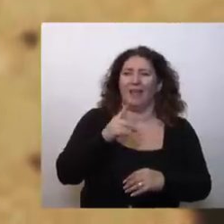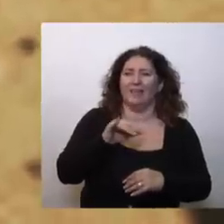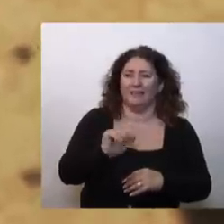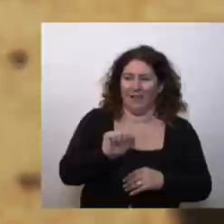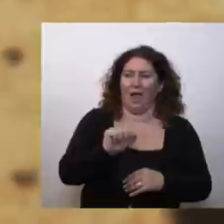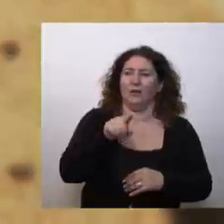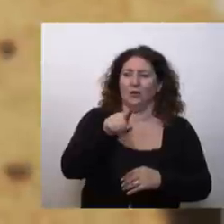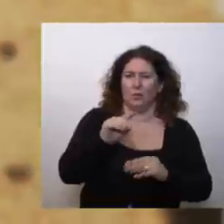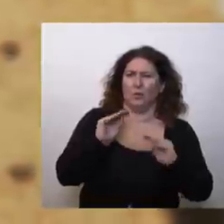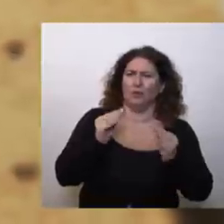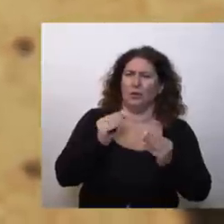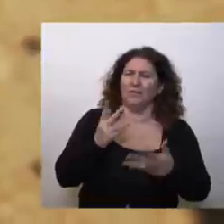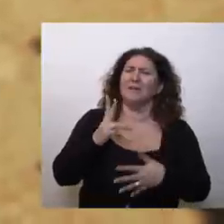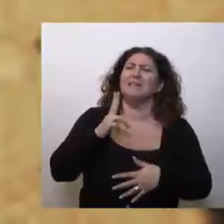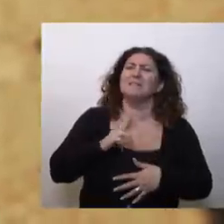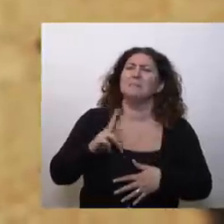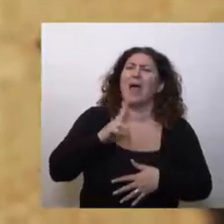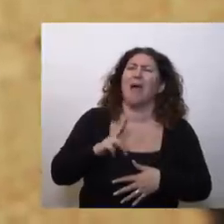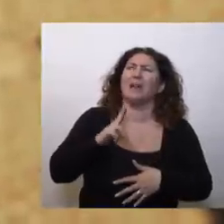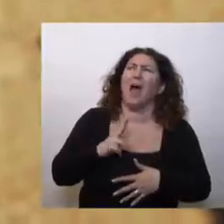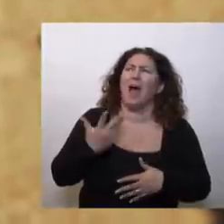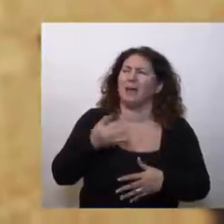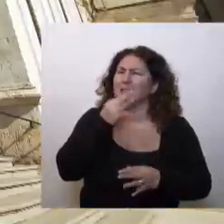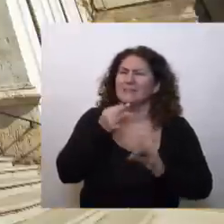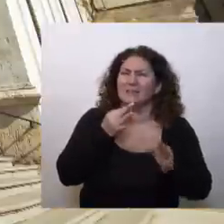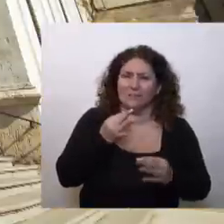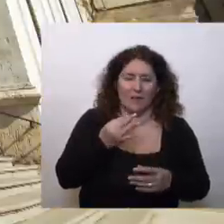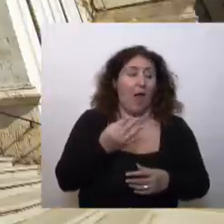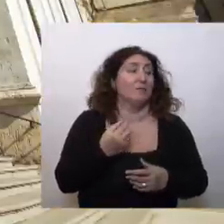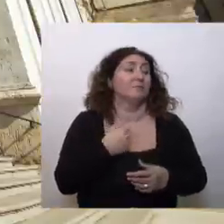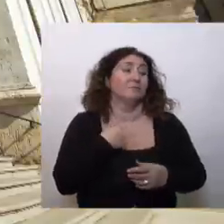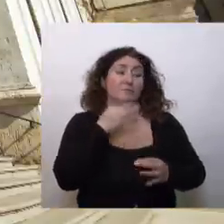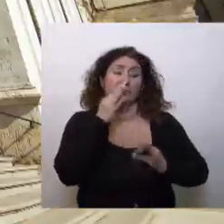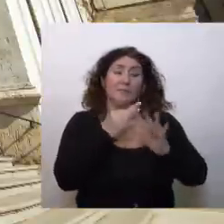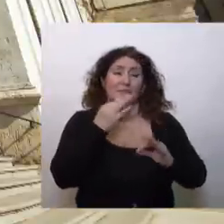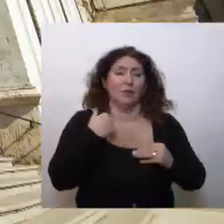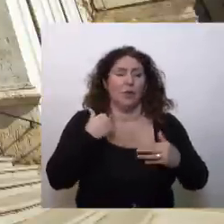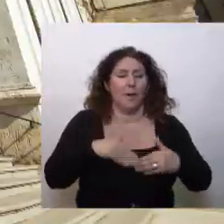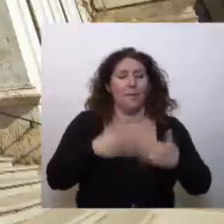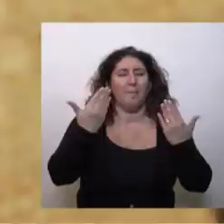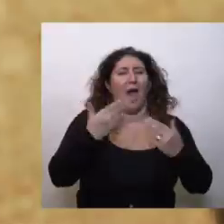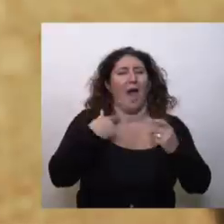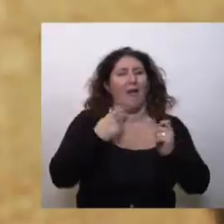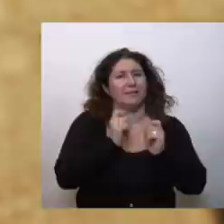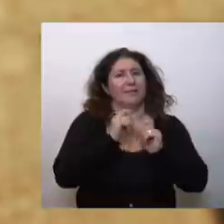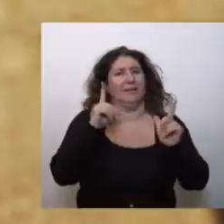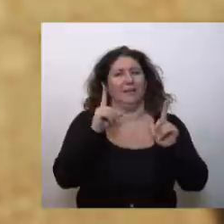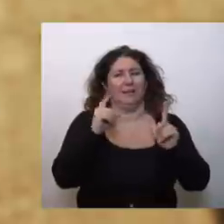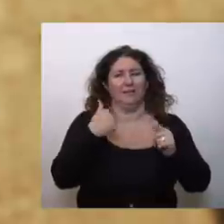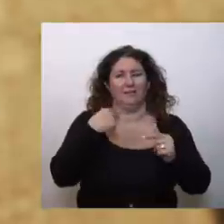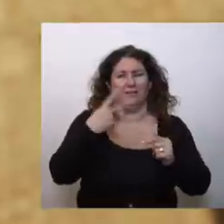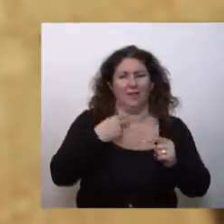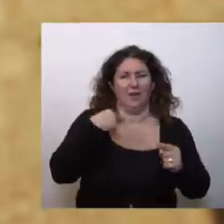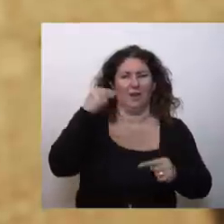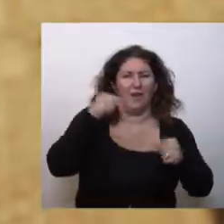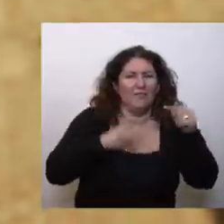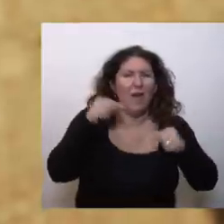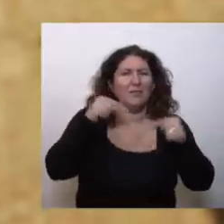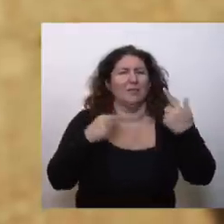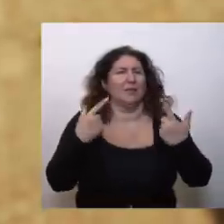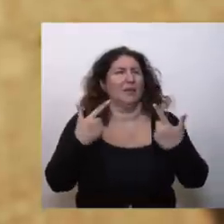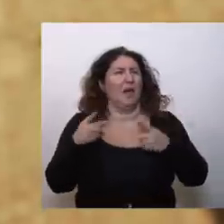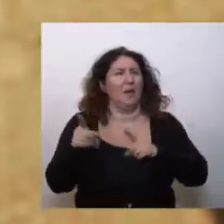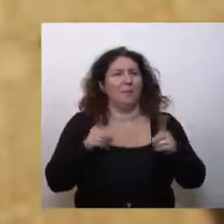sperare? Per me sperare significa svegliarmi il mattino e sapere che nonostante la fatica e l'incertezza di questo